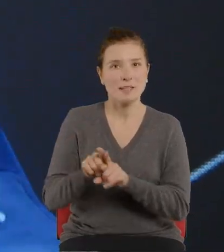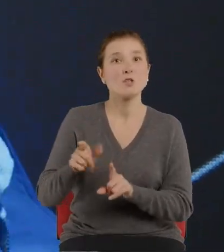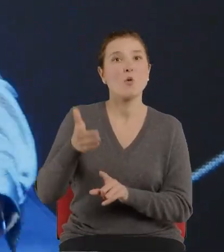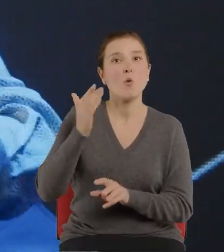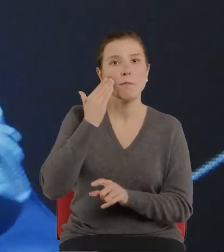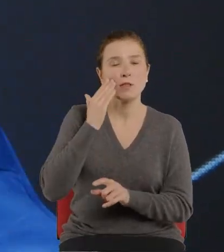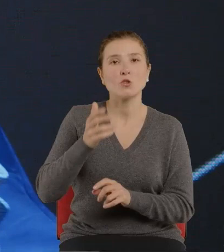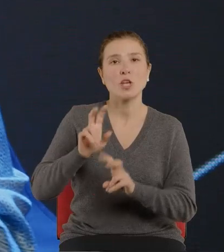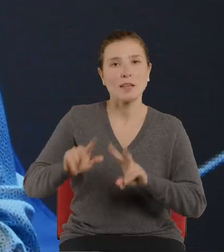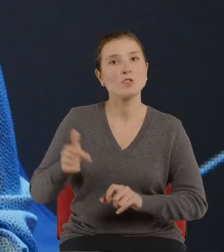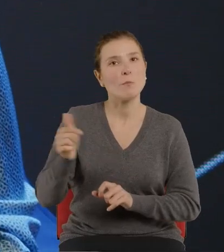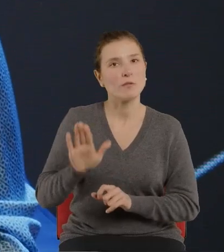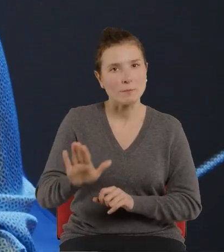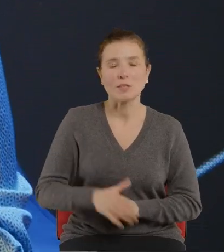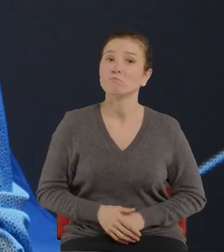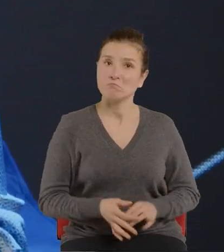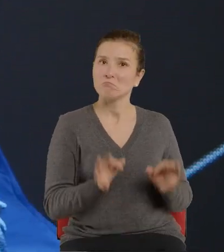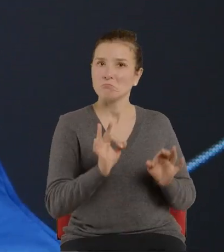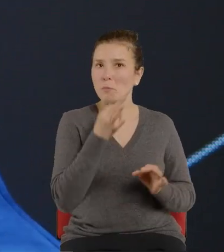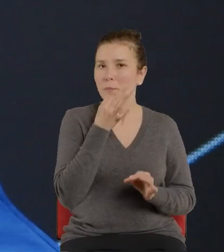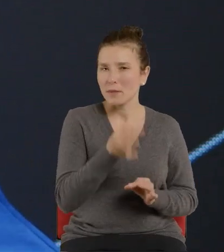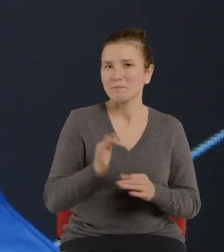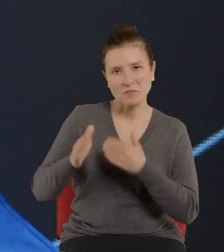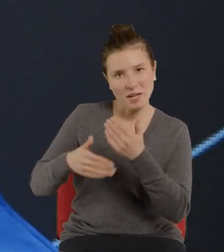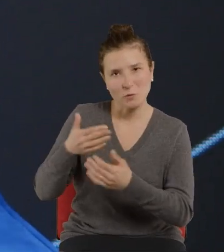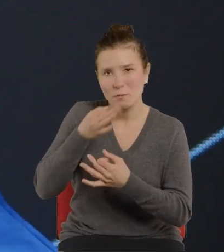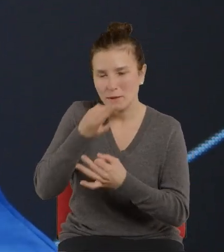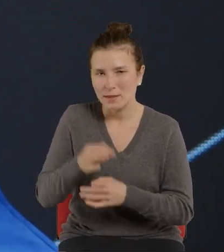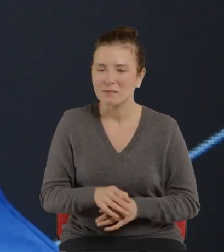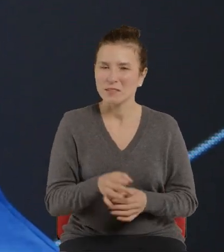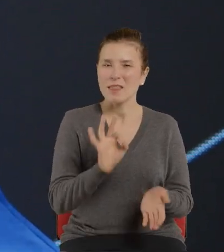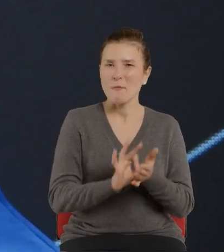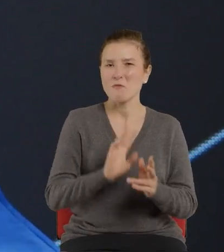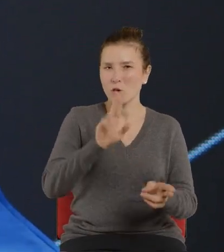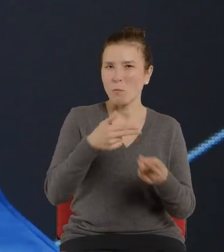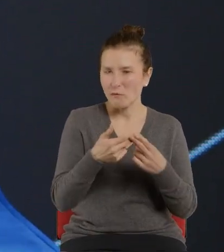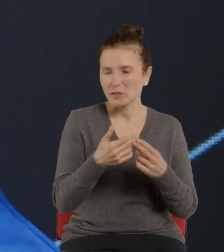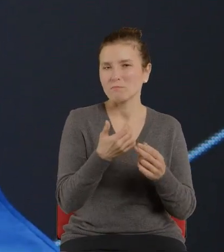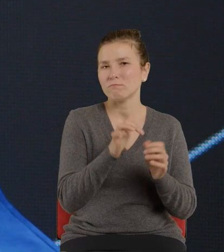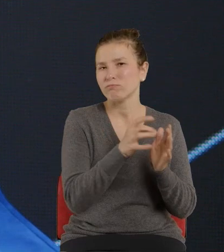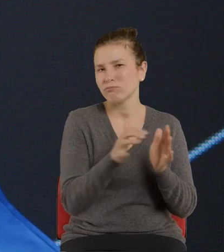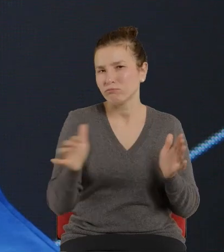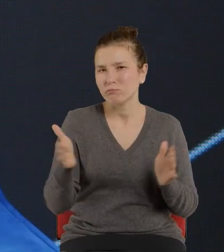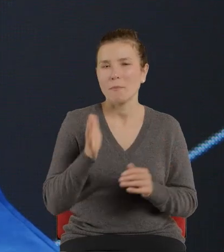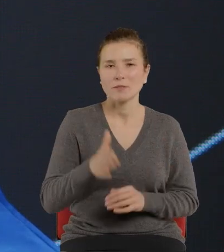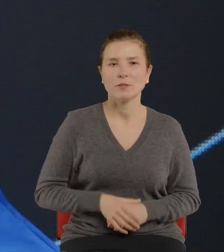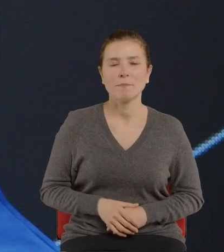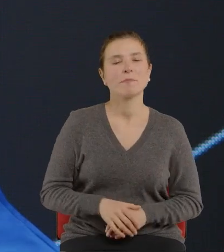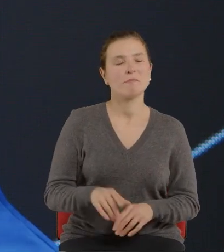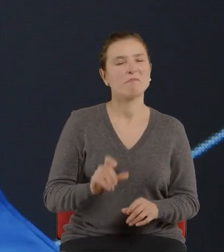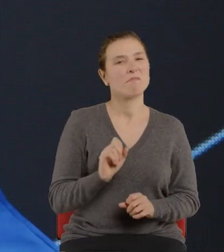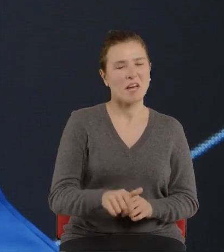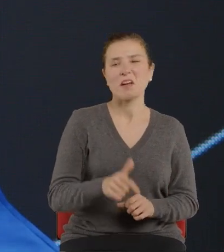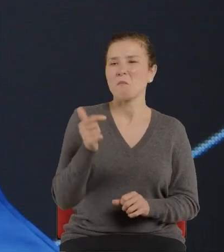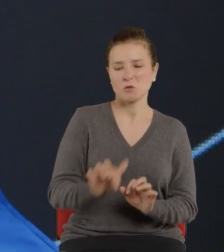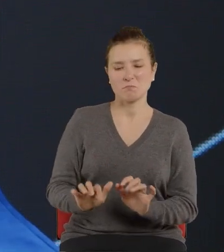pytanie. Gratulujemy. To jest dobre pytanie. Gratulujemy pytania, dobre pytanie, więc będzie pewnie wyczerpująca odpowiedź. Tak, musi wprowadzać dane do CRM,